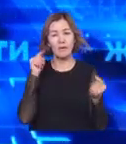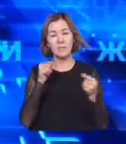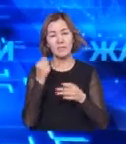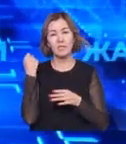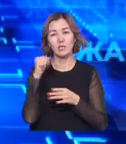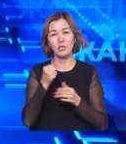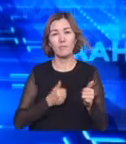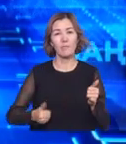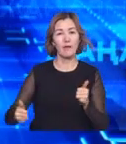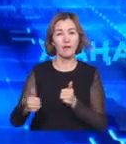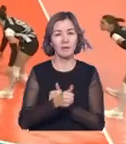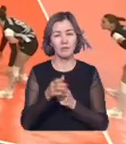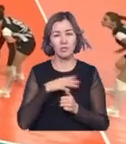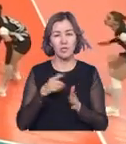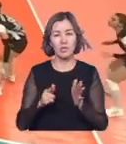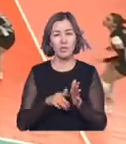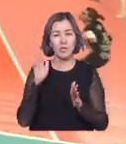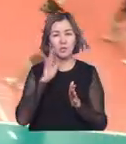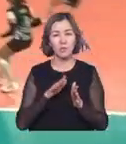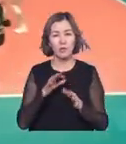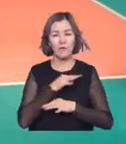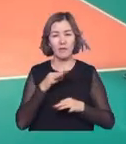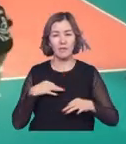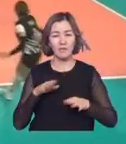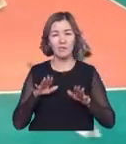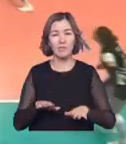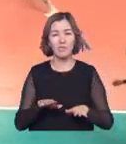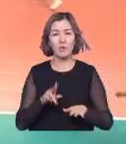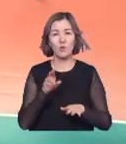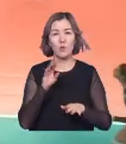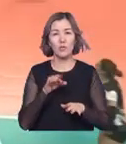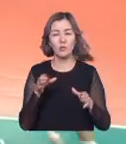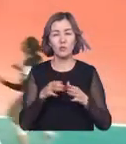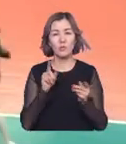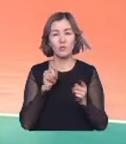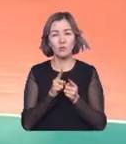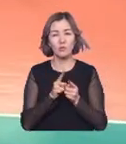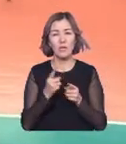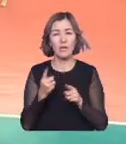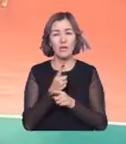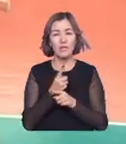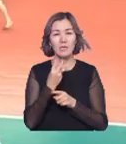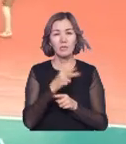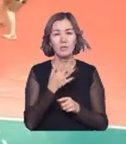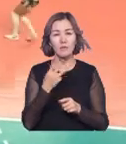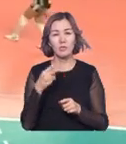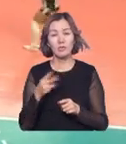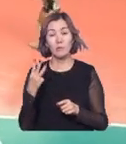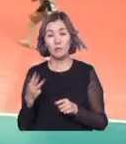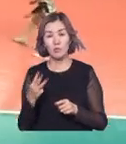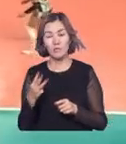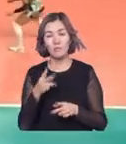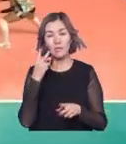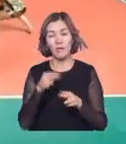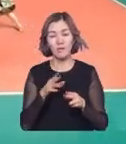барлық қарсыласын айқын басымдықпен женді. Жетсулықтар финалда жергілікті қуаныш клубымен жолықты. Алғашқы партия